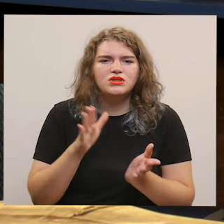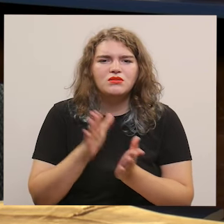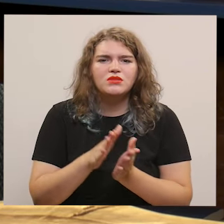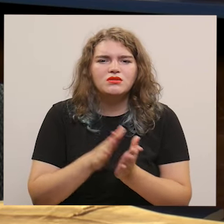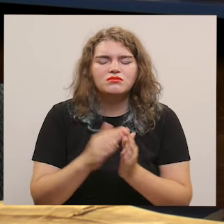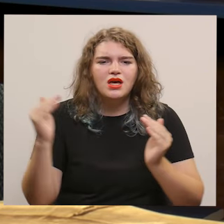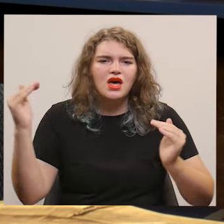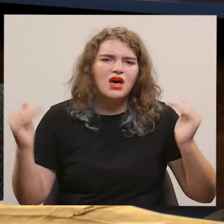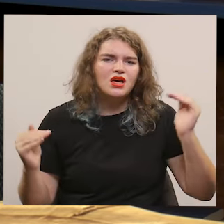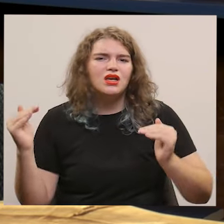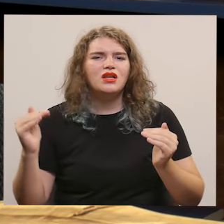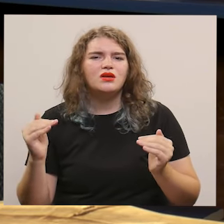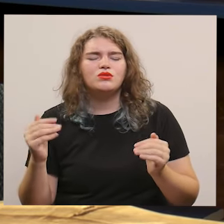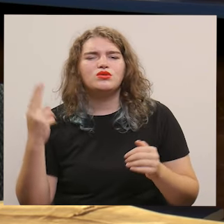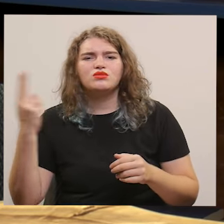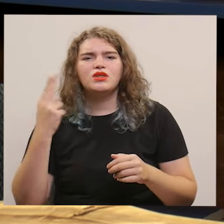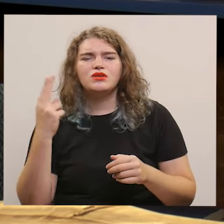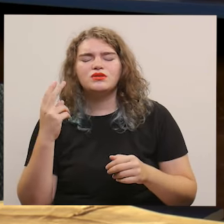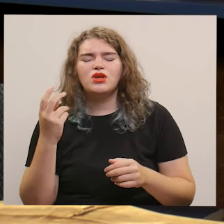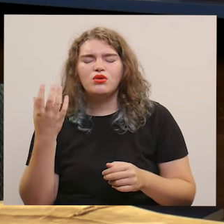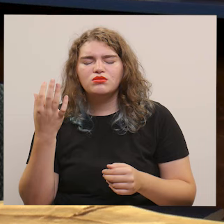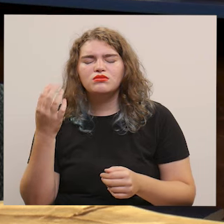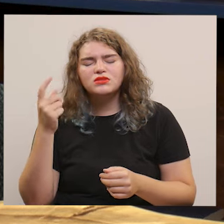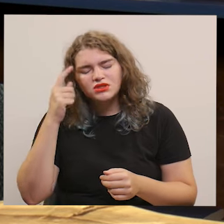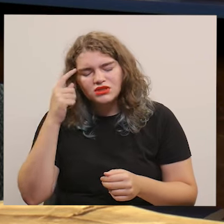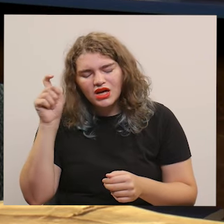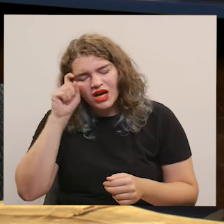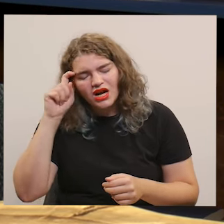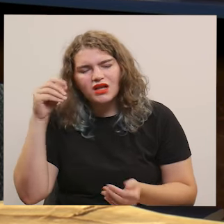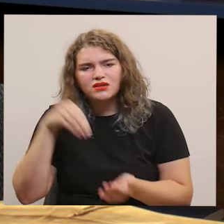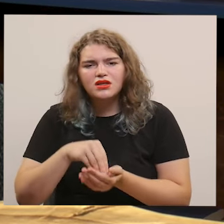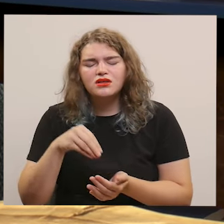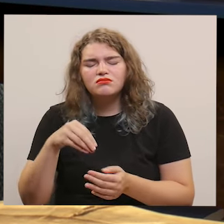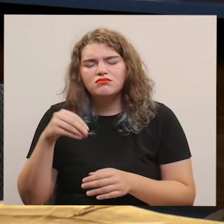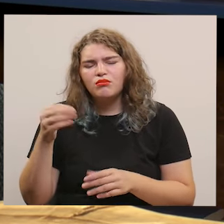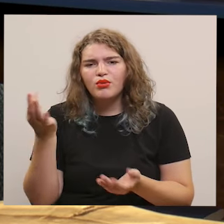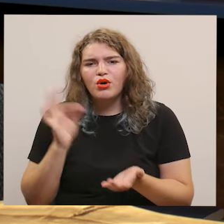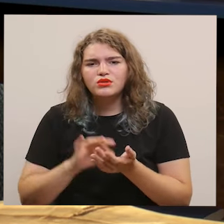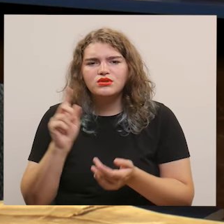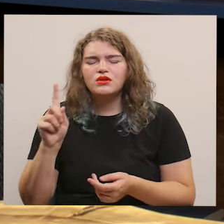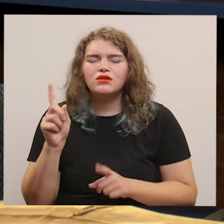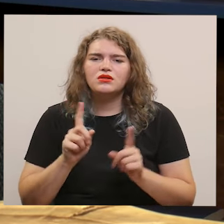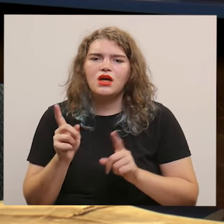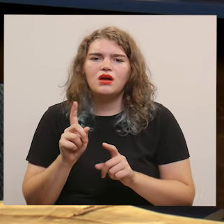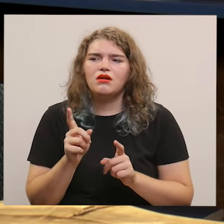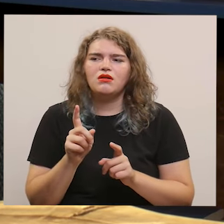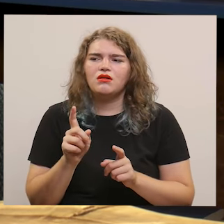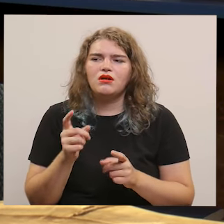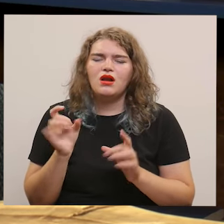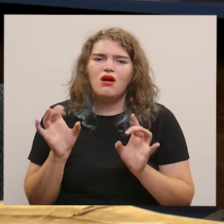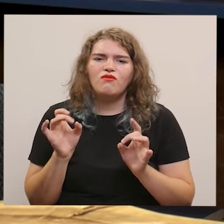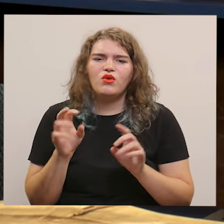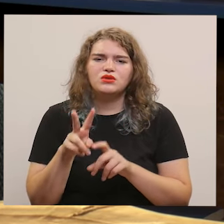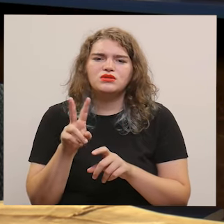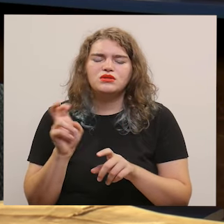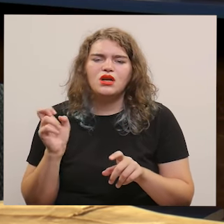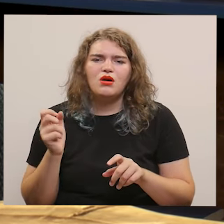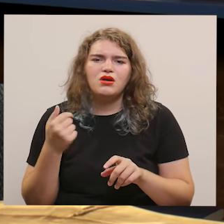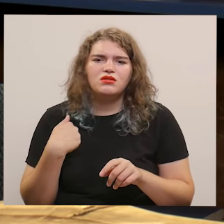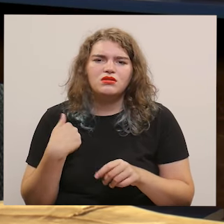păstreze în echilibru și să-L iau pe Dumnezeu pe cuvânt și să cred. Dar de atunci îi mulțumesc lui Dumnezeu, n-am mai avut așa un gap din ăsta. N-am mai